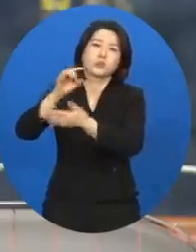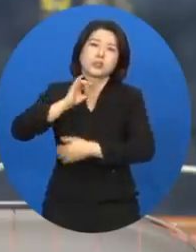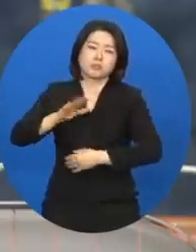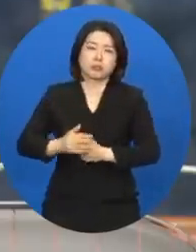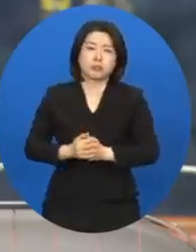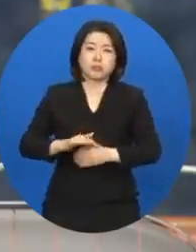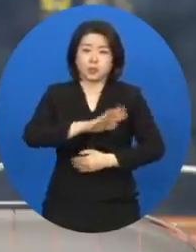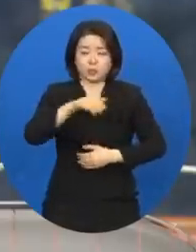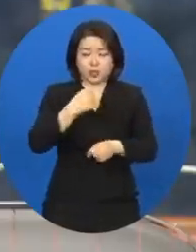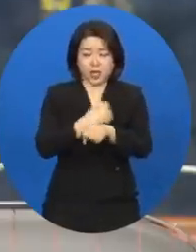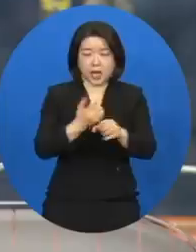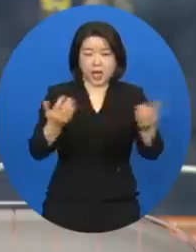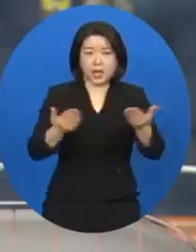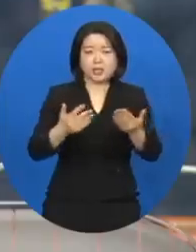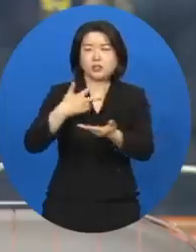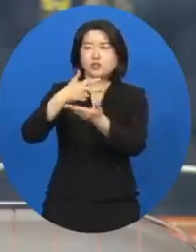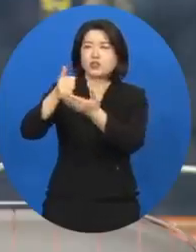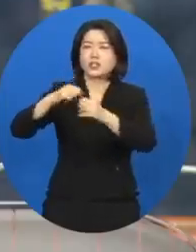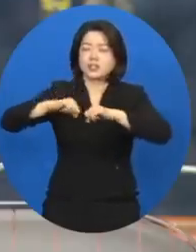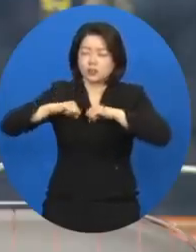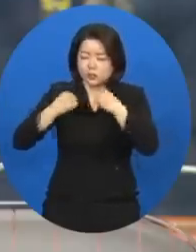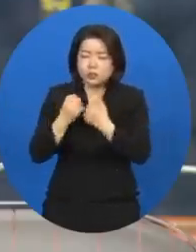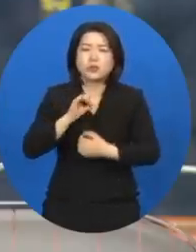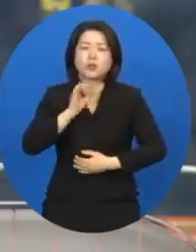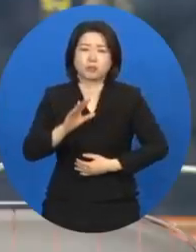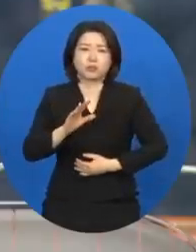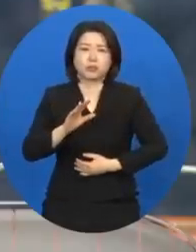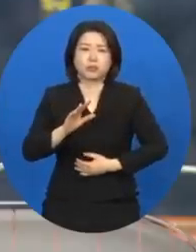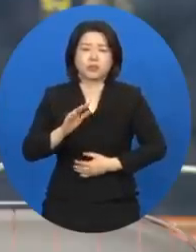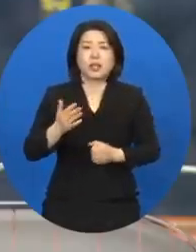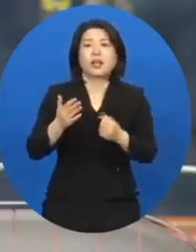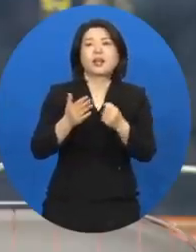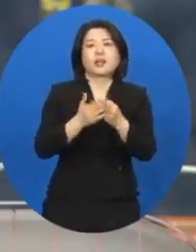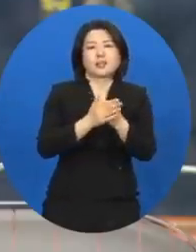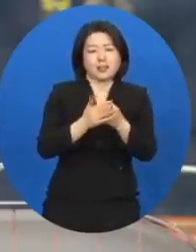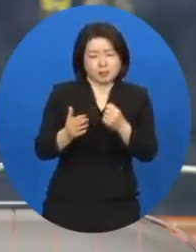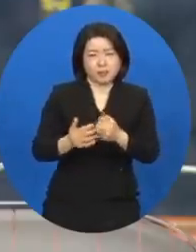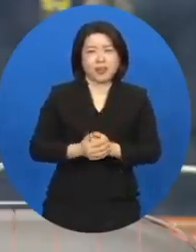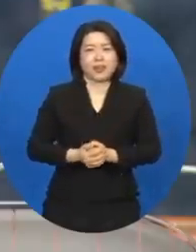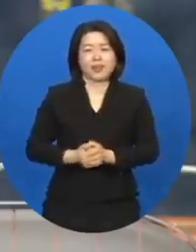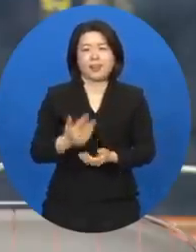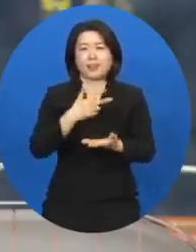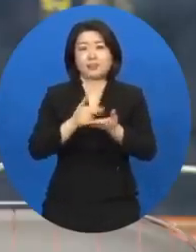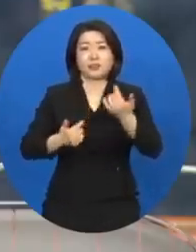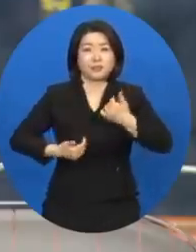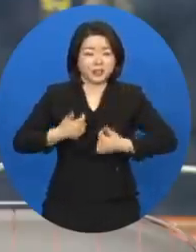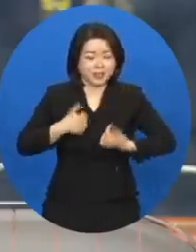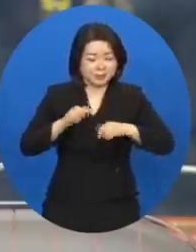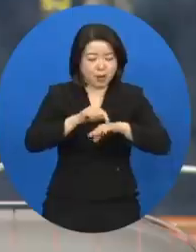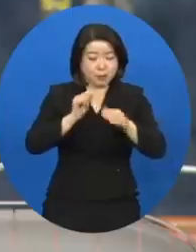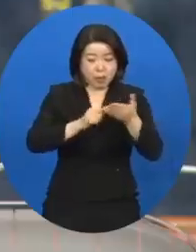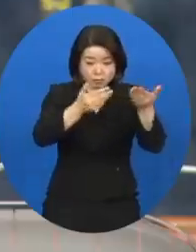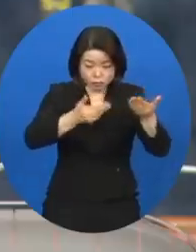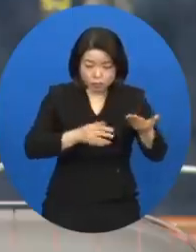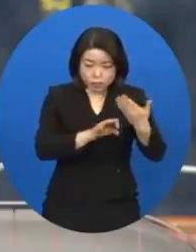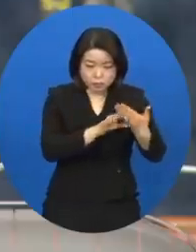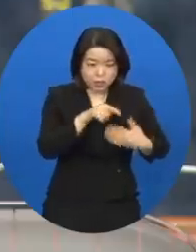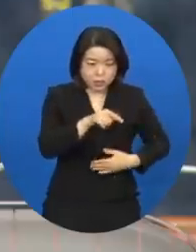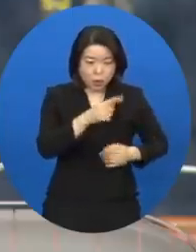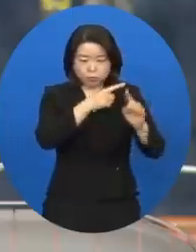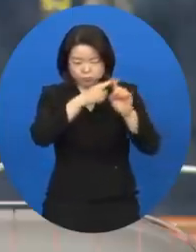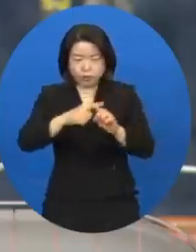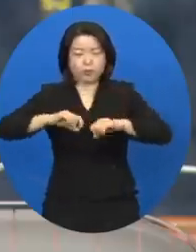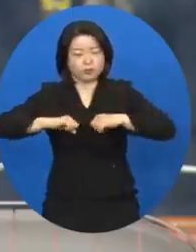할 일은 주님께 순종뿐입니다. 그랬었기 때문에 주님이 기뻐하는 마음을 주시면 무조건